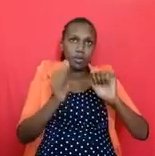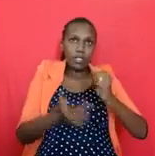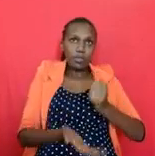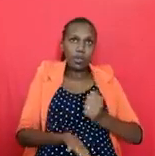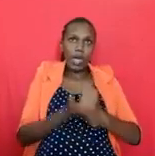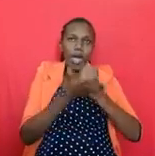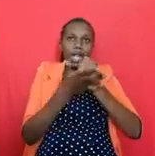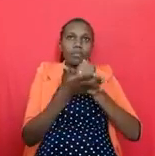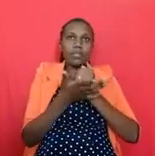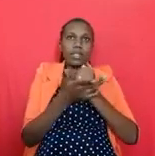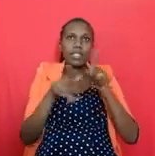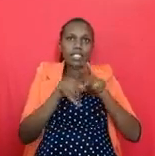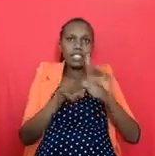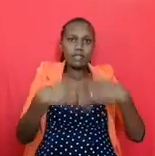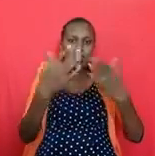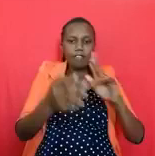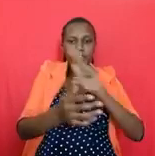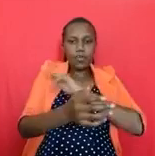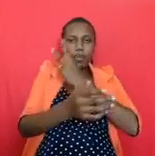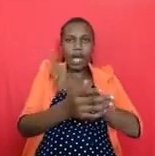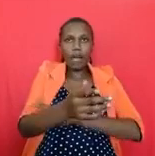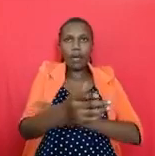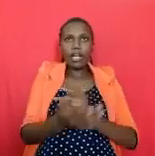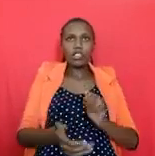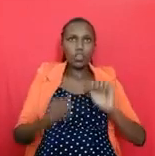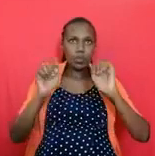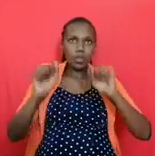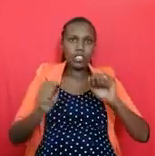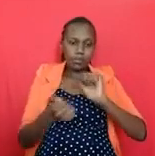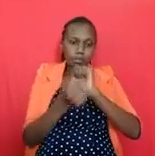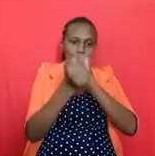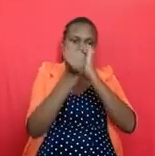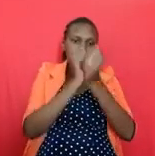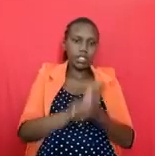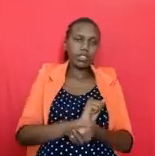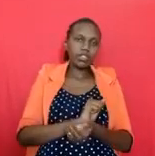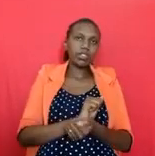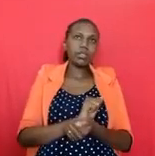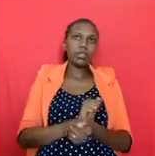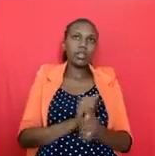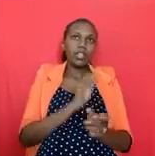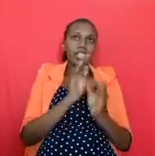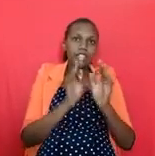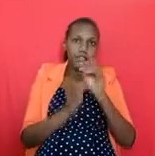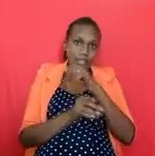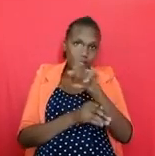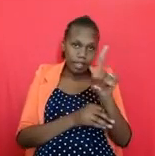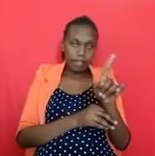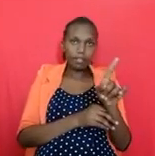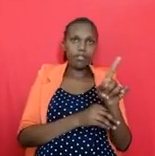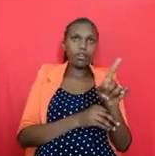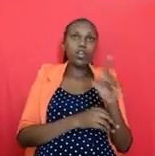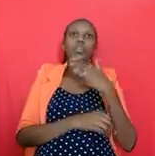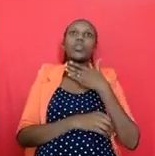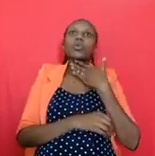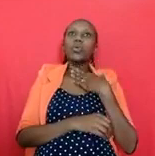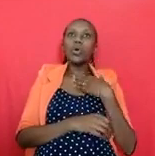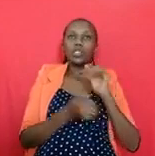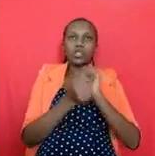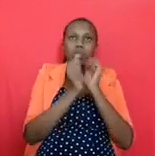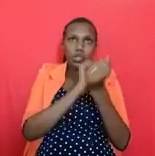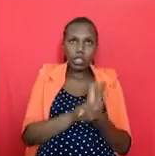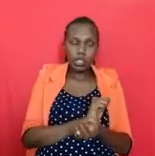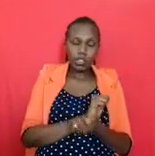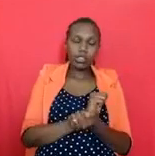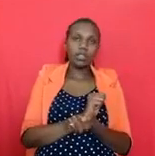ihotaga igakuhe uhoti wa kuhota kugaruruka angikorwo ni ukwenda